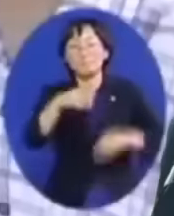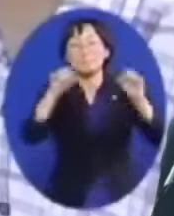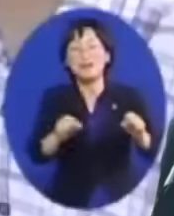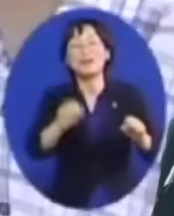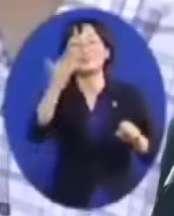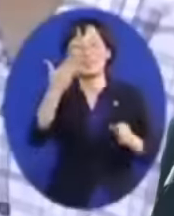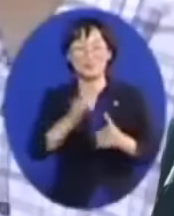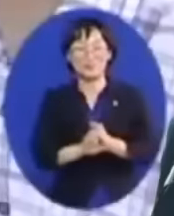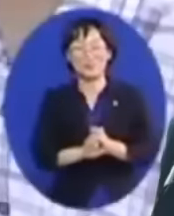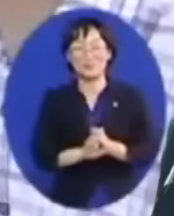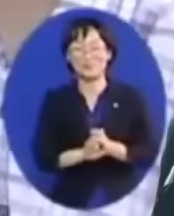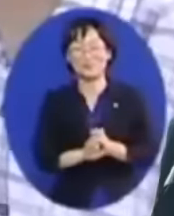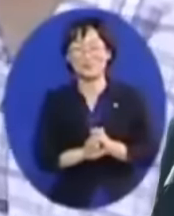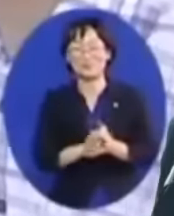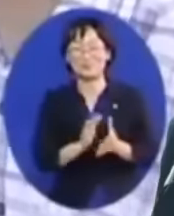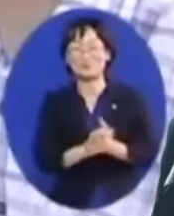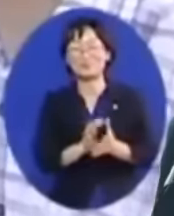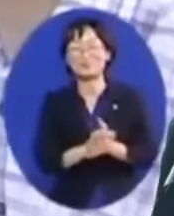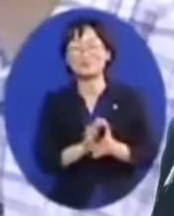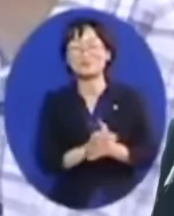일어났었습니다.